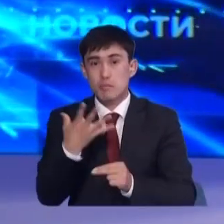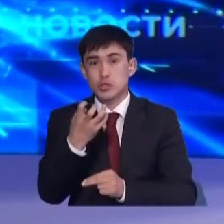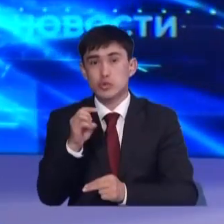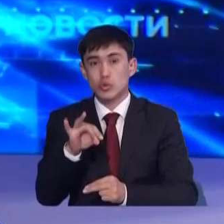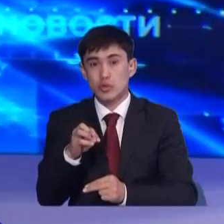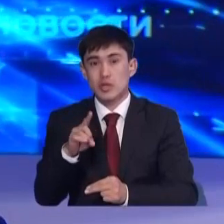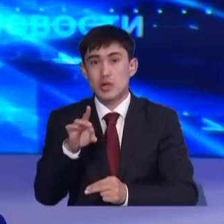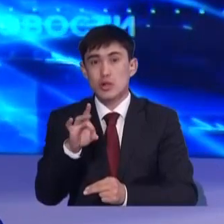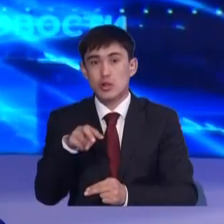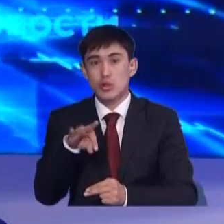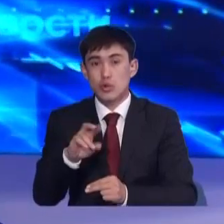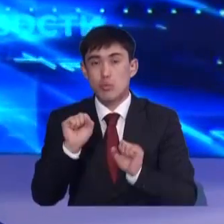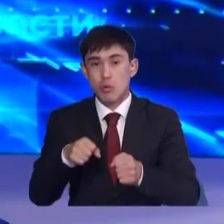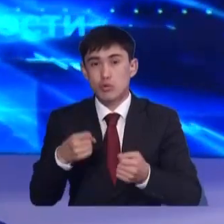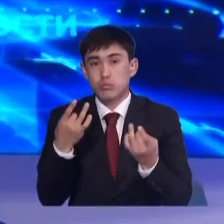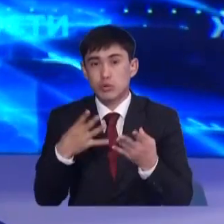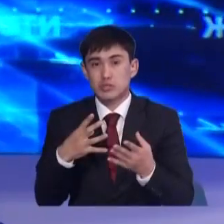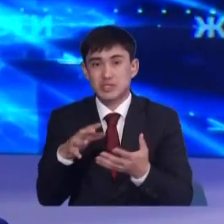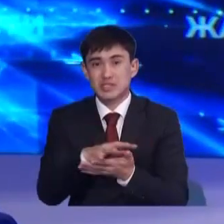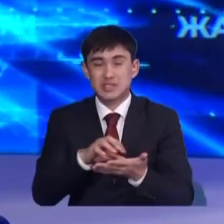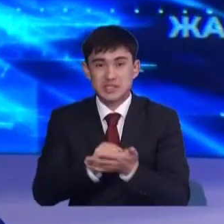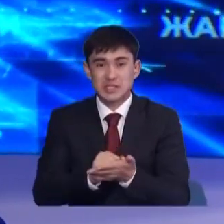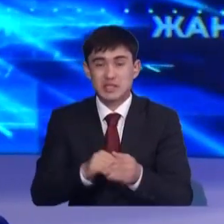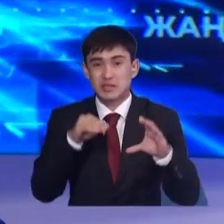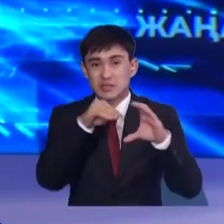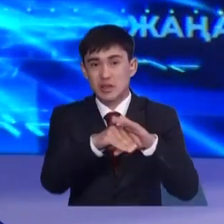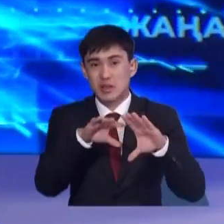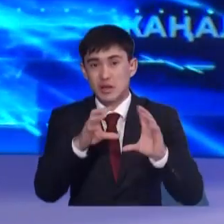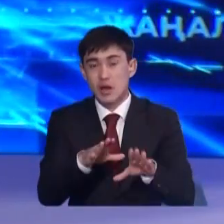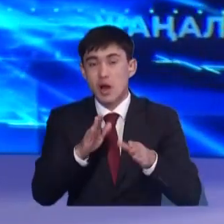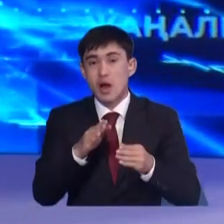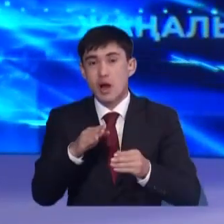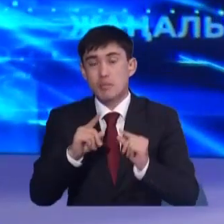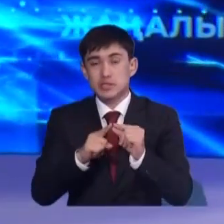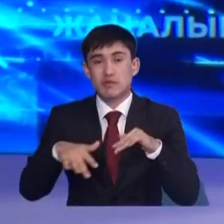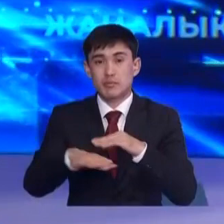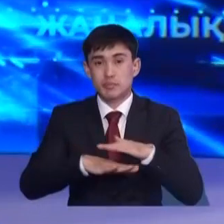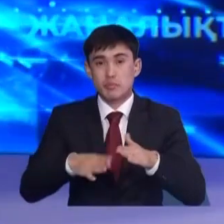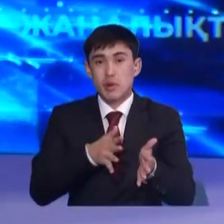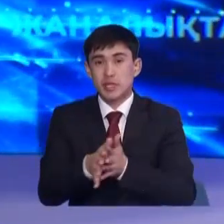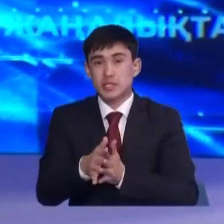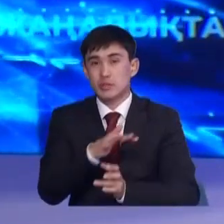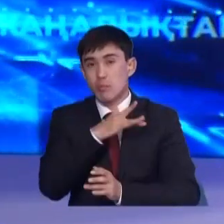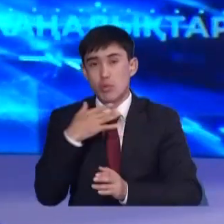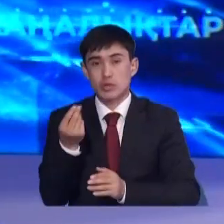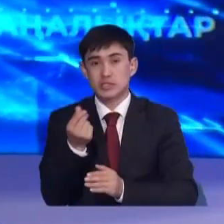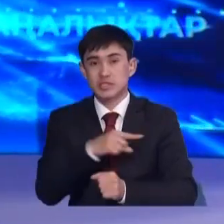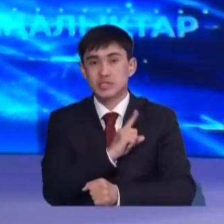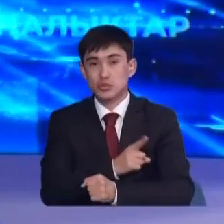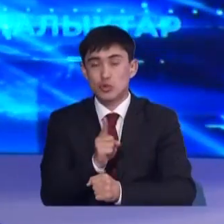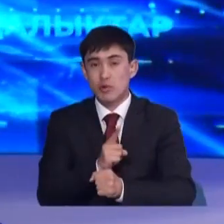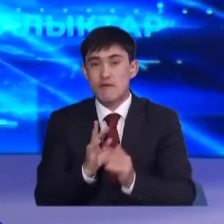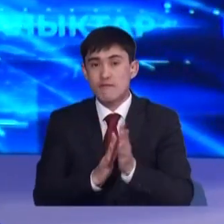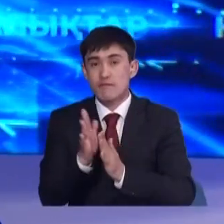тонн репчатого могут попросту сгнить на складах. По словам аграриев, ими были потрачены немалые средства и силы,